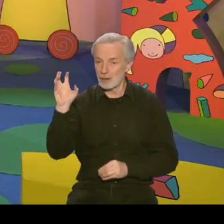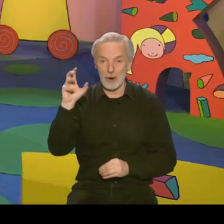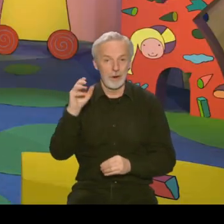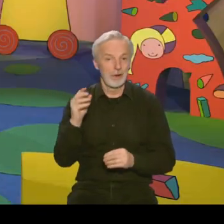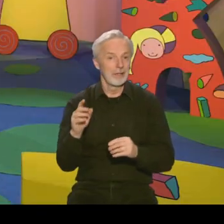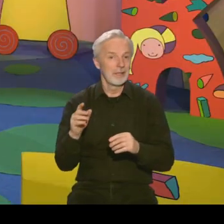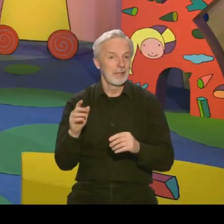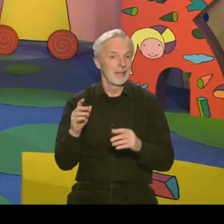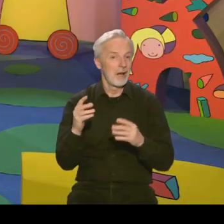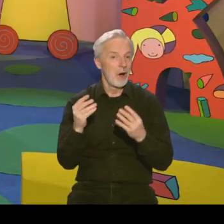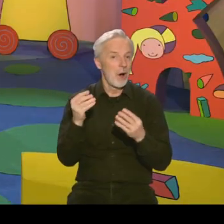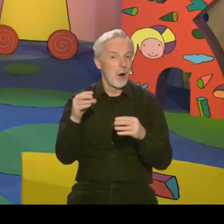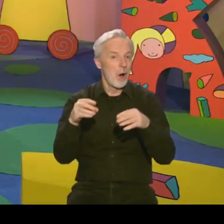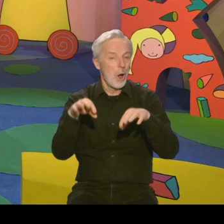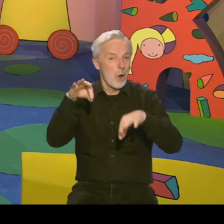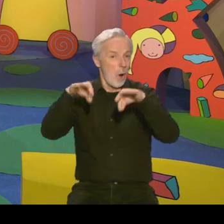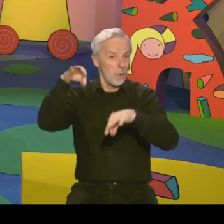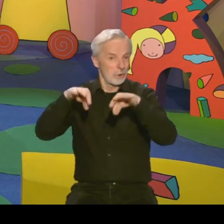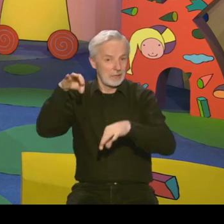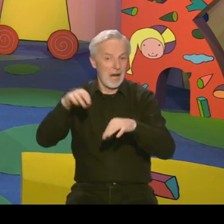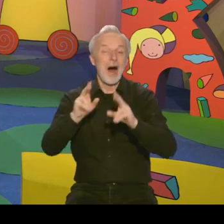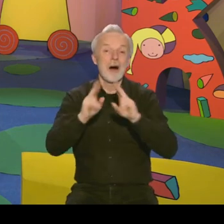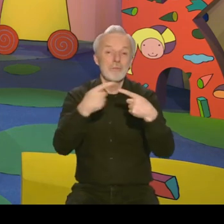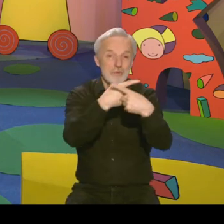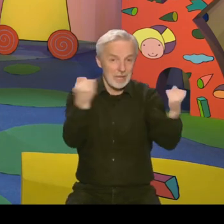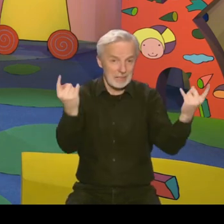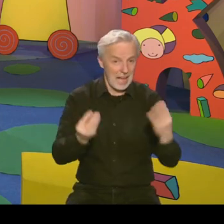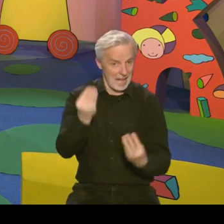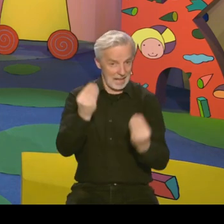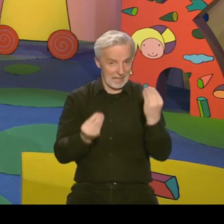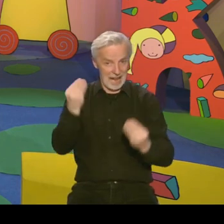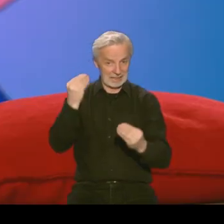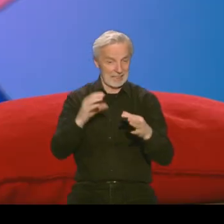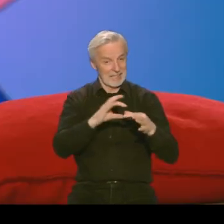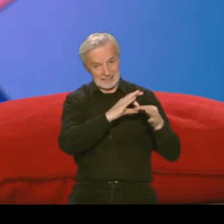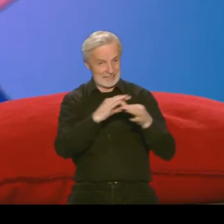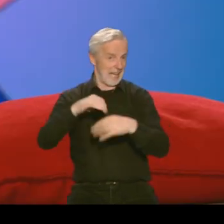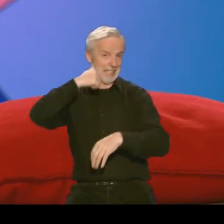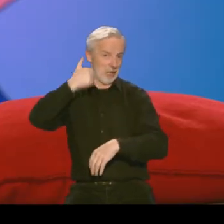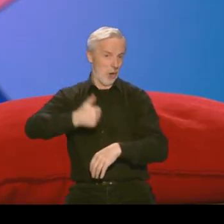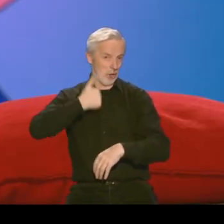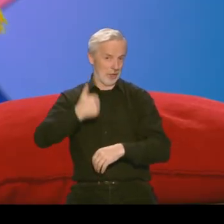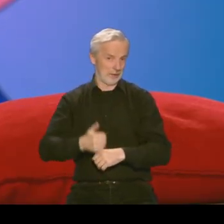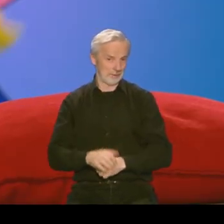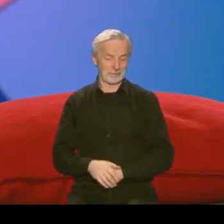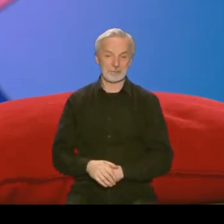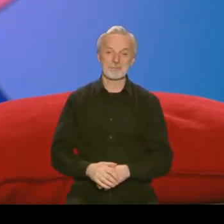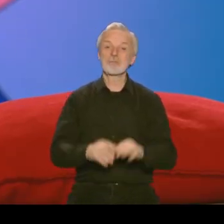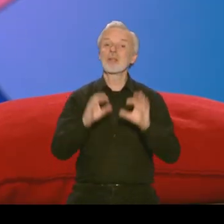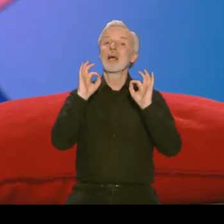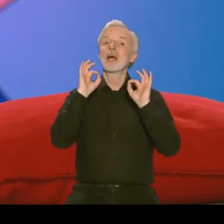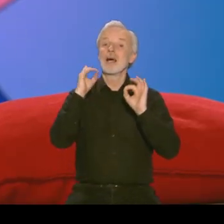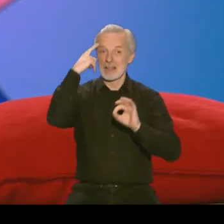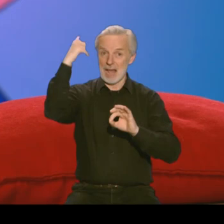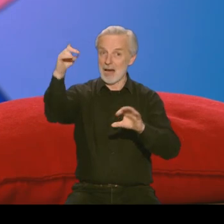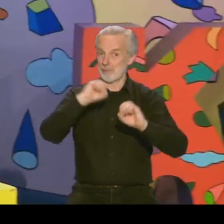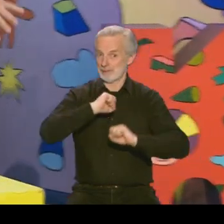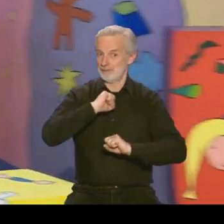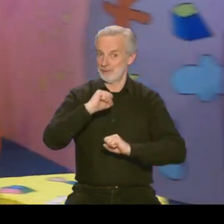A s takovým panáčkem si holky a kluci můžou hrát celý rok. To je dobrý nápad, to se mi